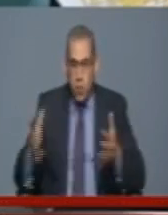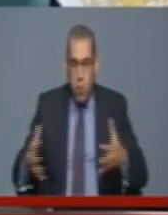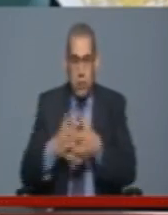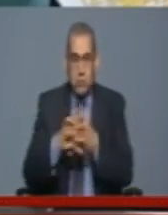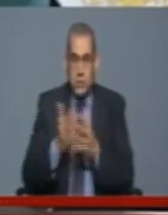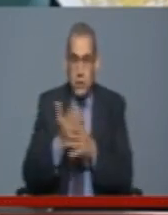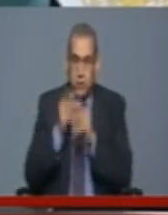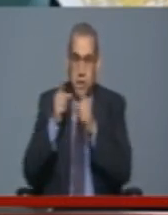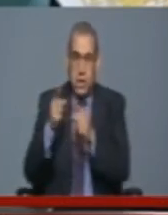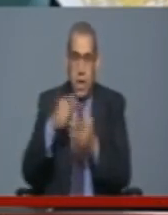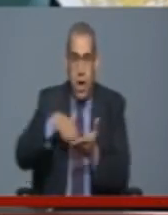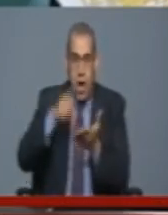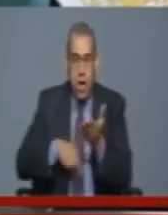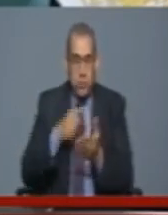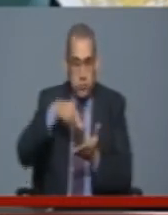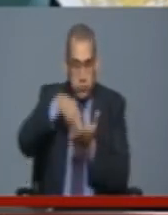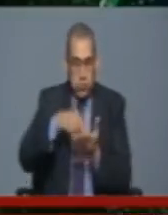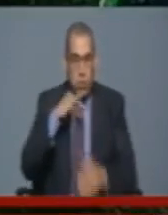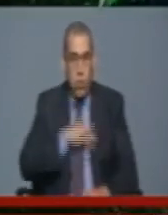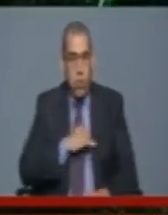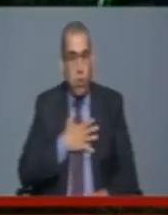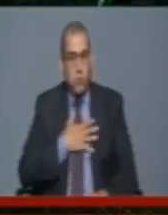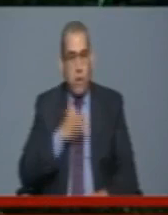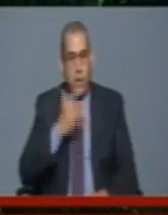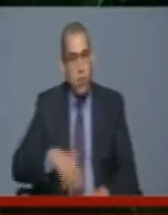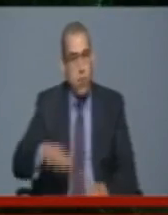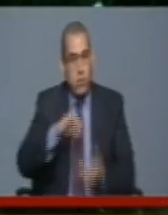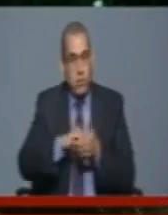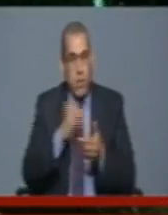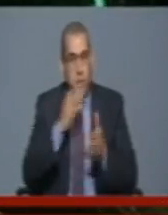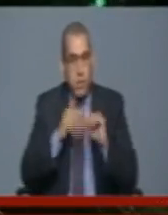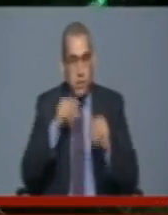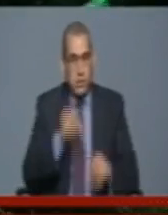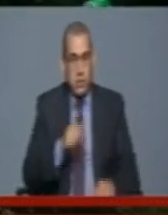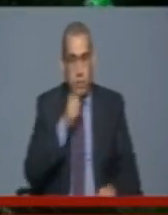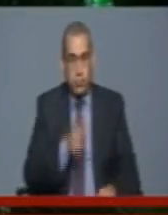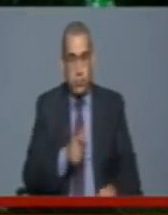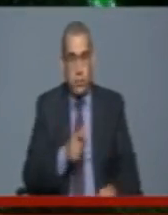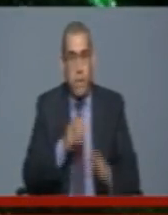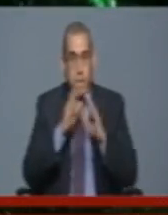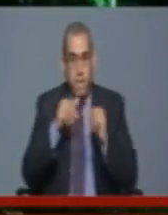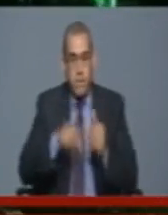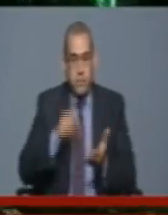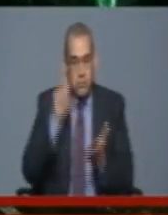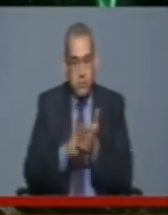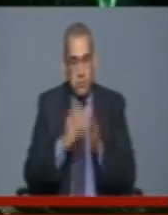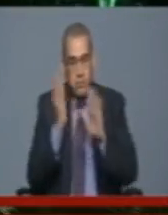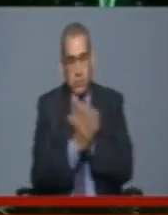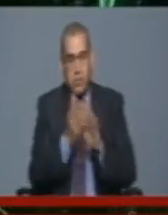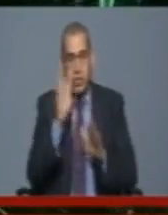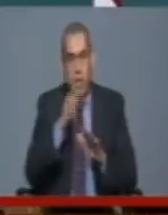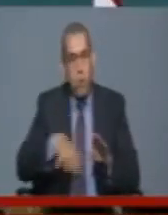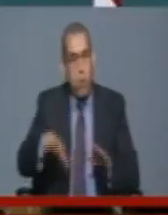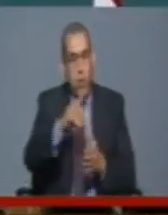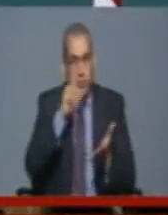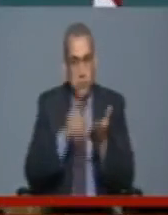ذلك القرار الراسخ في وجدان أمتنا وضميرها. فمصر قد كتب تاريخ كفاحها